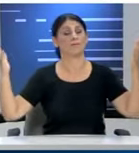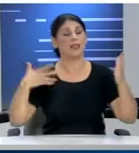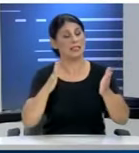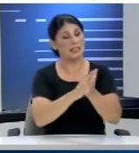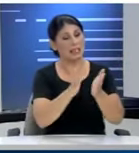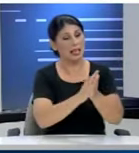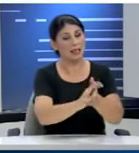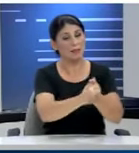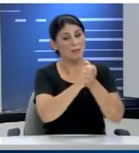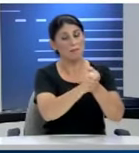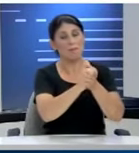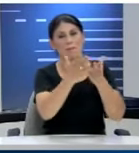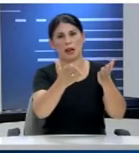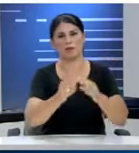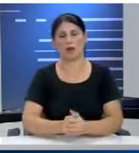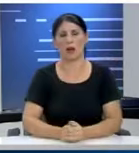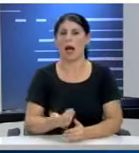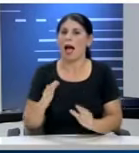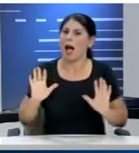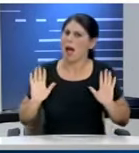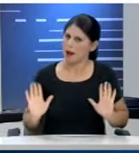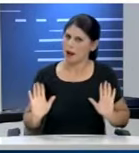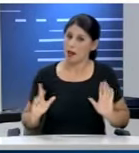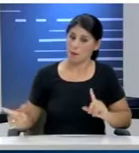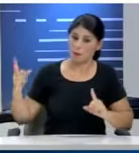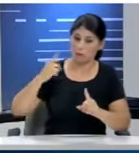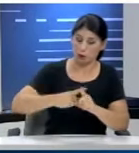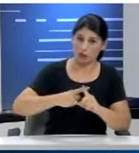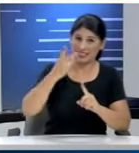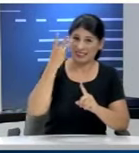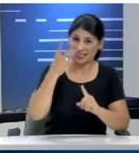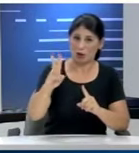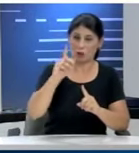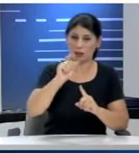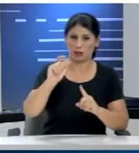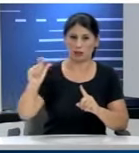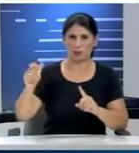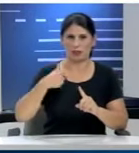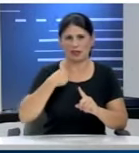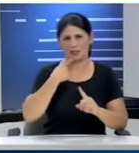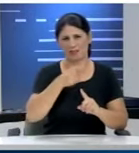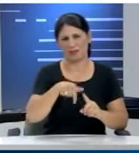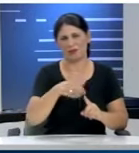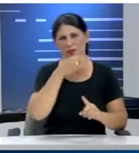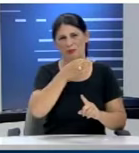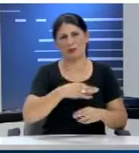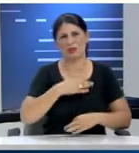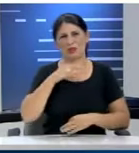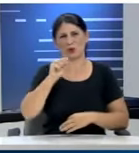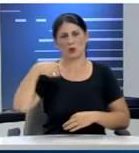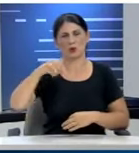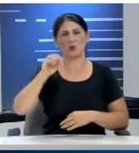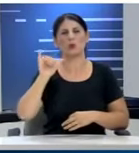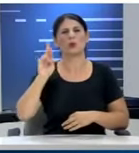μπράβο. Αλλά προσθέτεται άλλα 300 εκατομμύρια. Δεν θα σας πω εγώ αυτό που έλεγε ο κύριος Τουρνάρας, ο